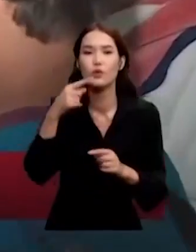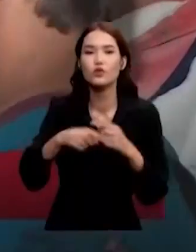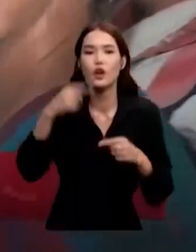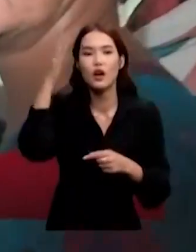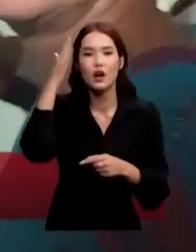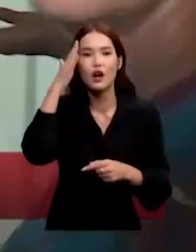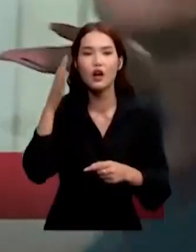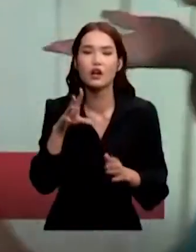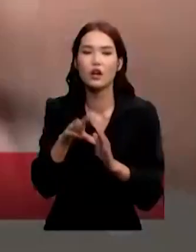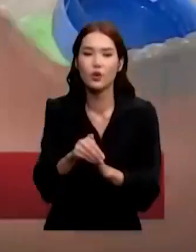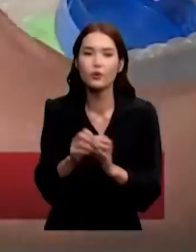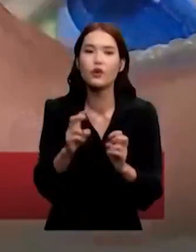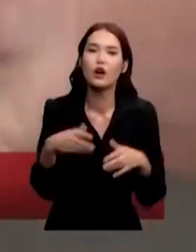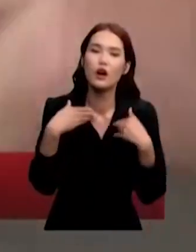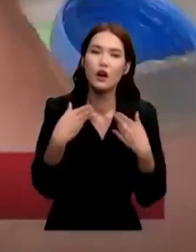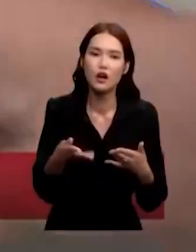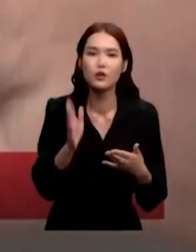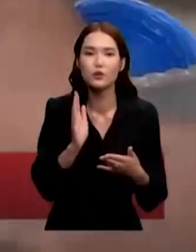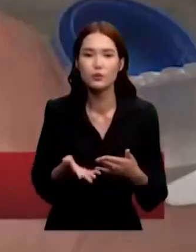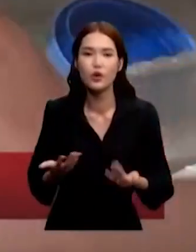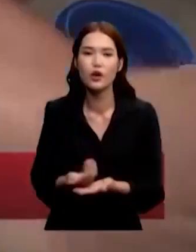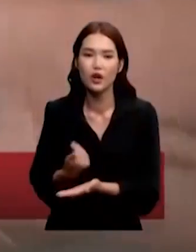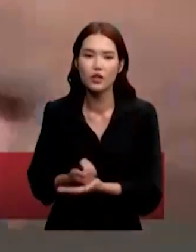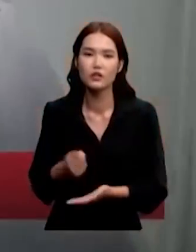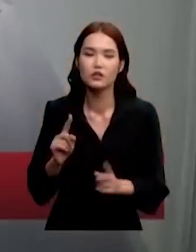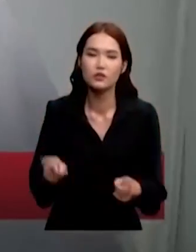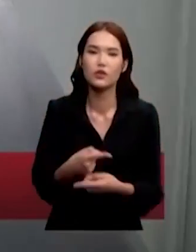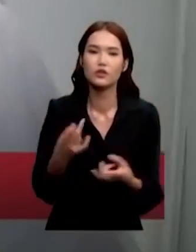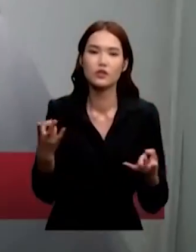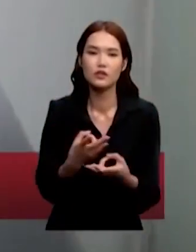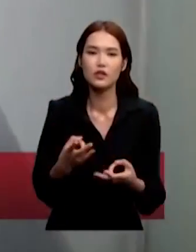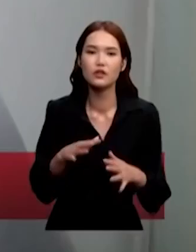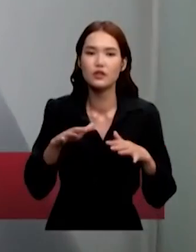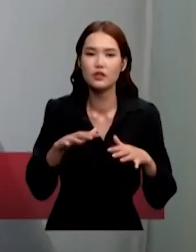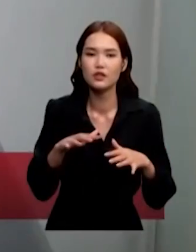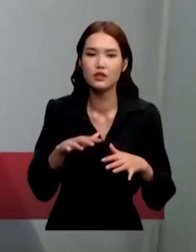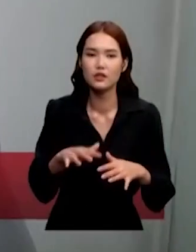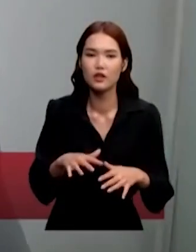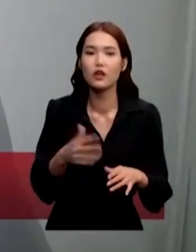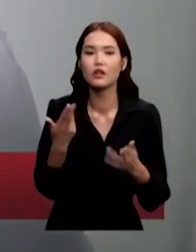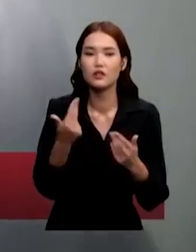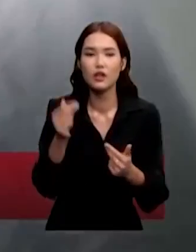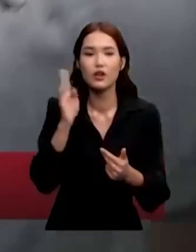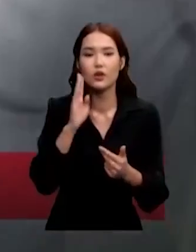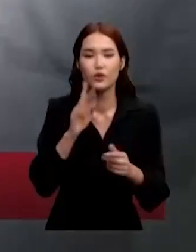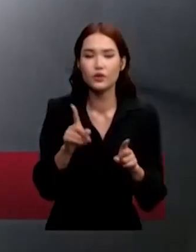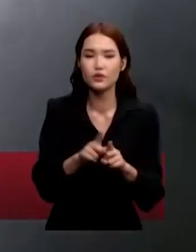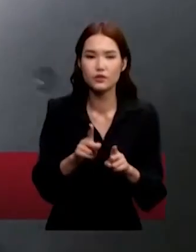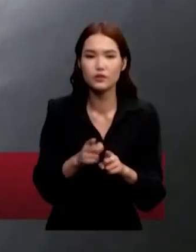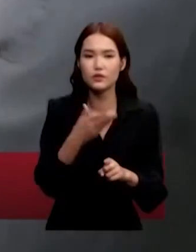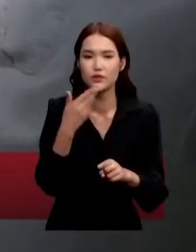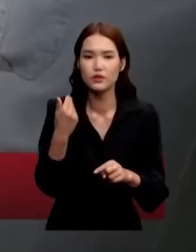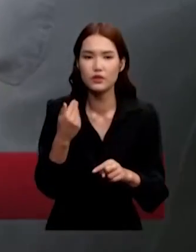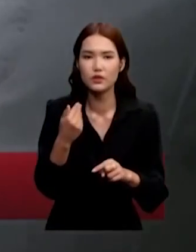только продемонстрировать, как там с крана бежит вода, глава села не смог. Нет воды, это в акимате нету.